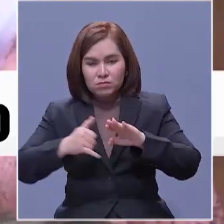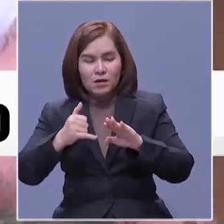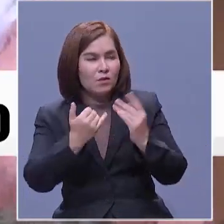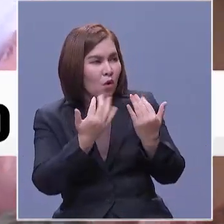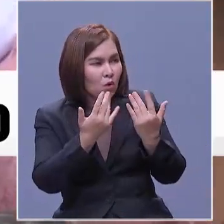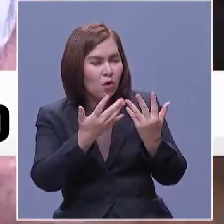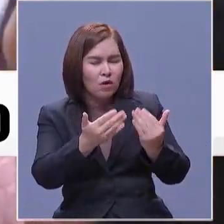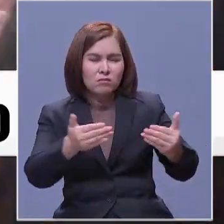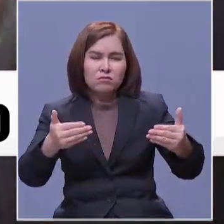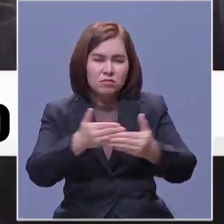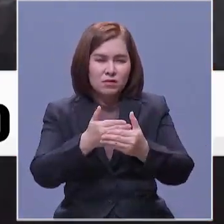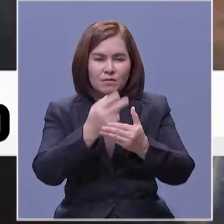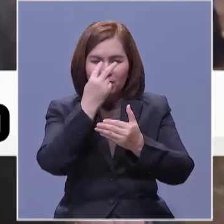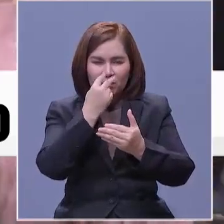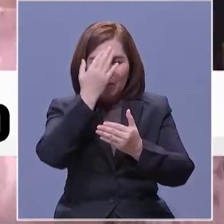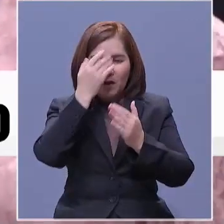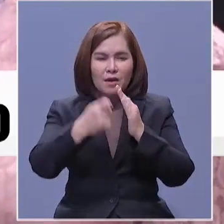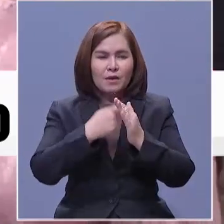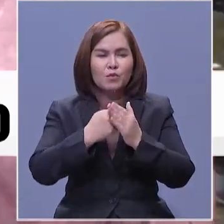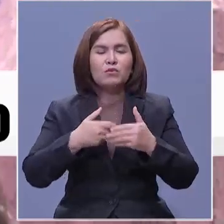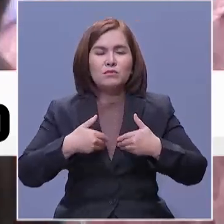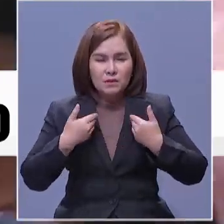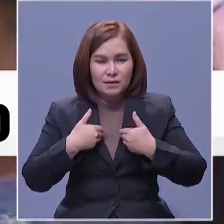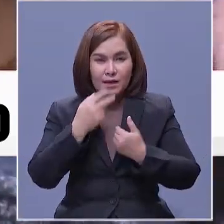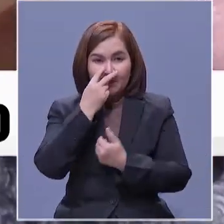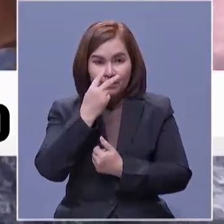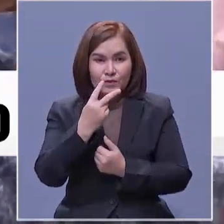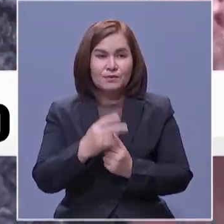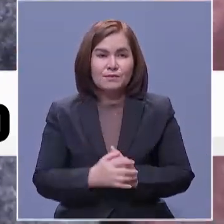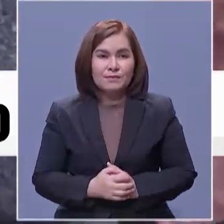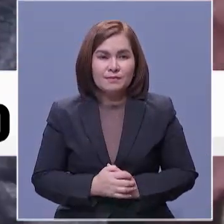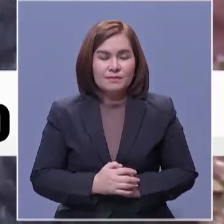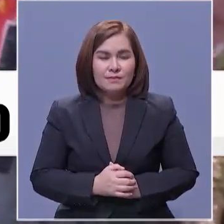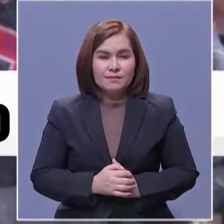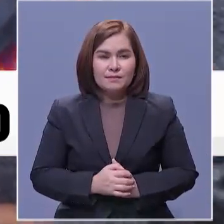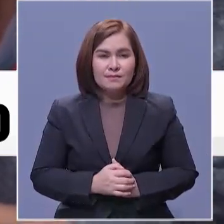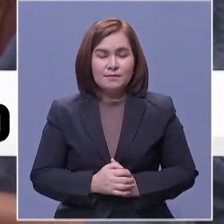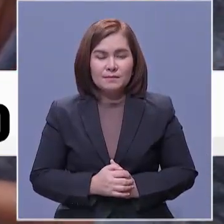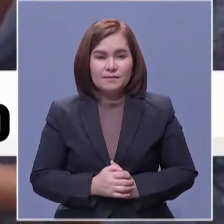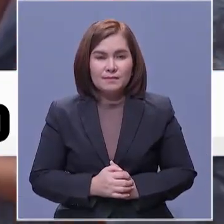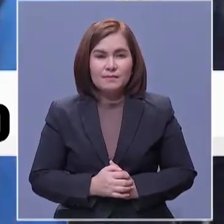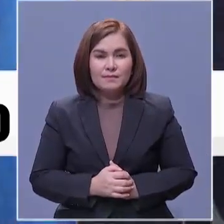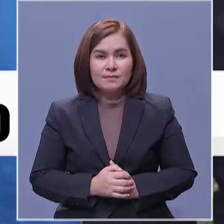นี้ทุกคนต่างร่ำไห้ด้วยความดีใจลองดูบรรยากาศกันนะครับ